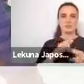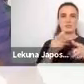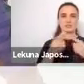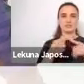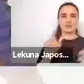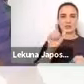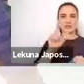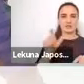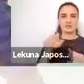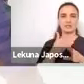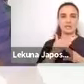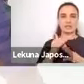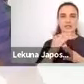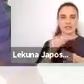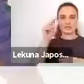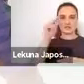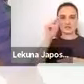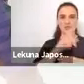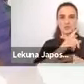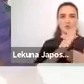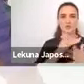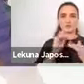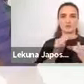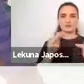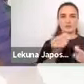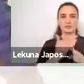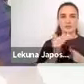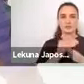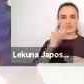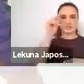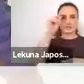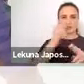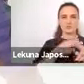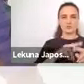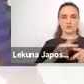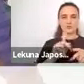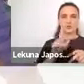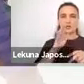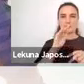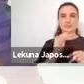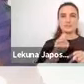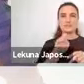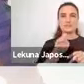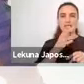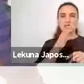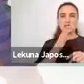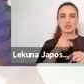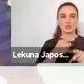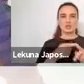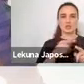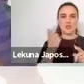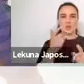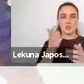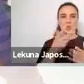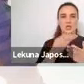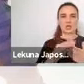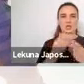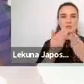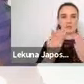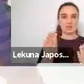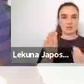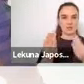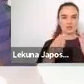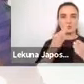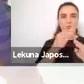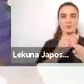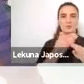ადამიანი ნელ-ნელა სწავლობს, ხო რატო არის რომ ბავშვი ნელ-ნელა სწავლობს, იმიტომ რომ სერიასებში დამოუკიდებლად თამაშობს ძირითადად და მე რთულდება